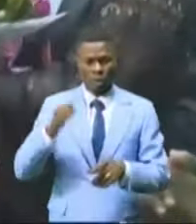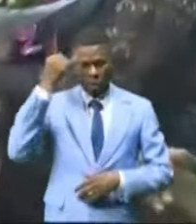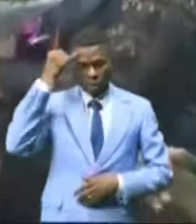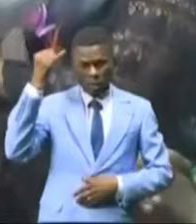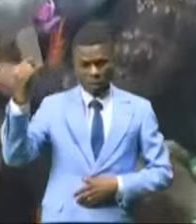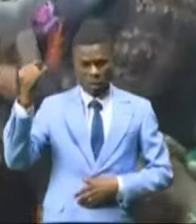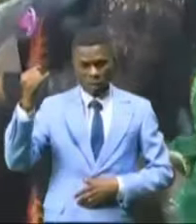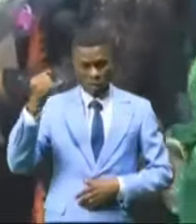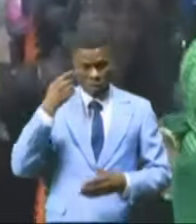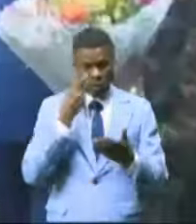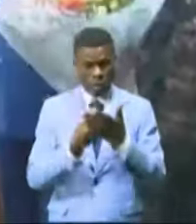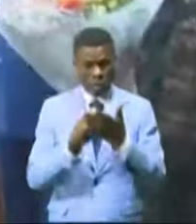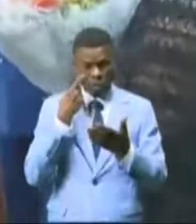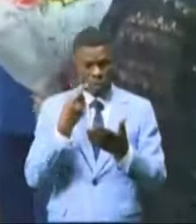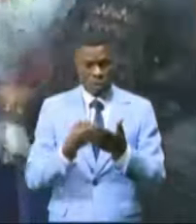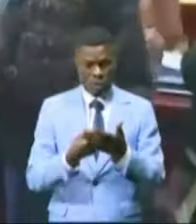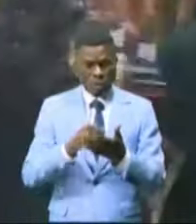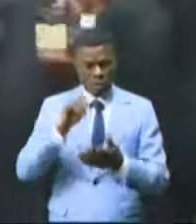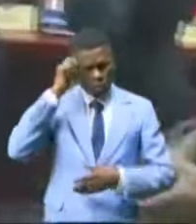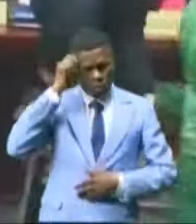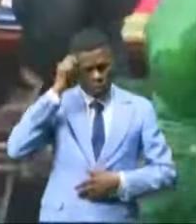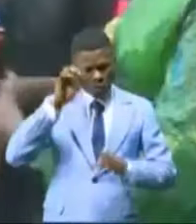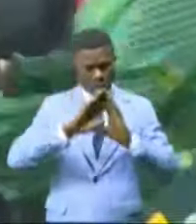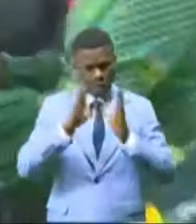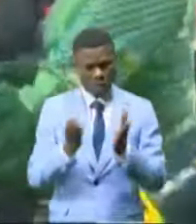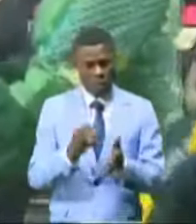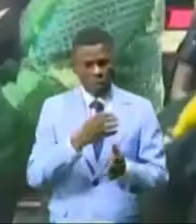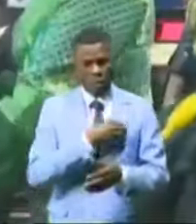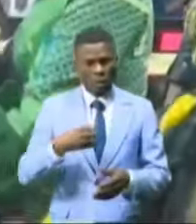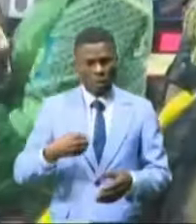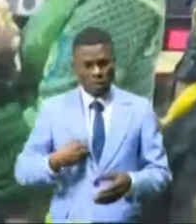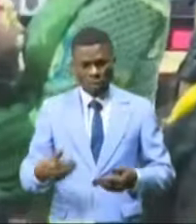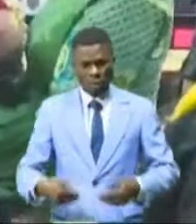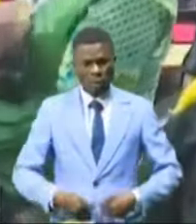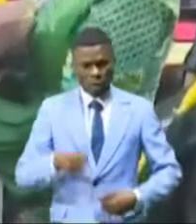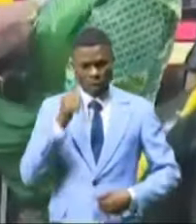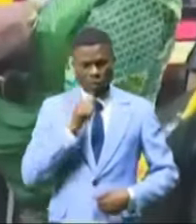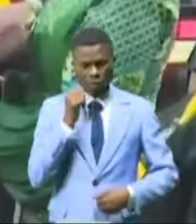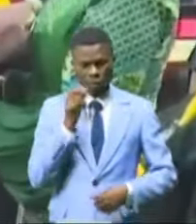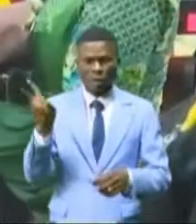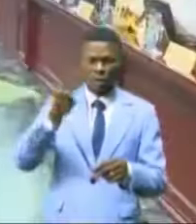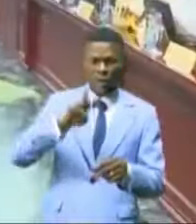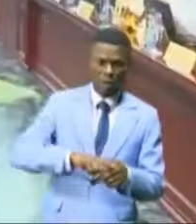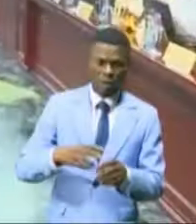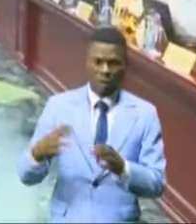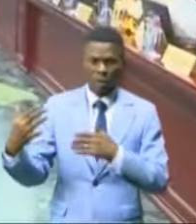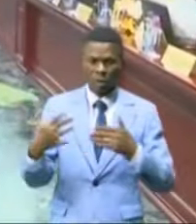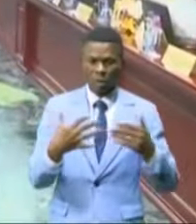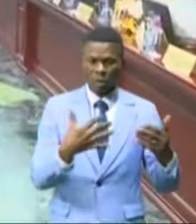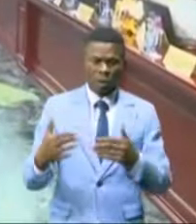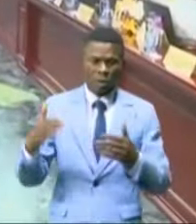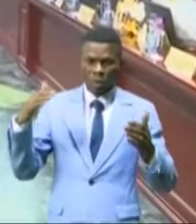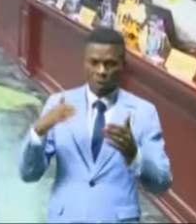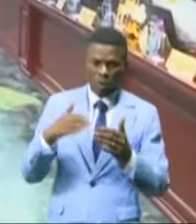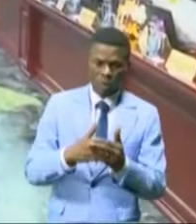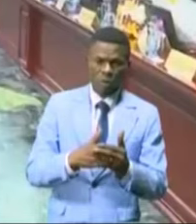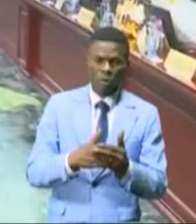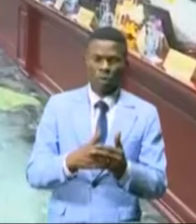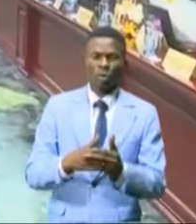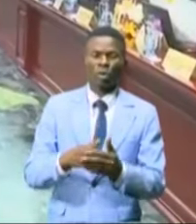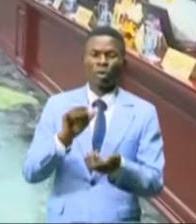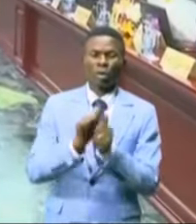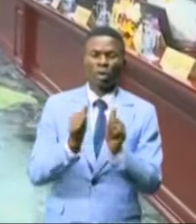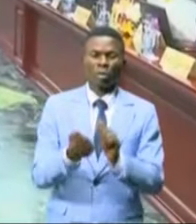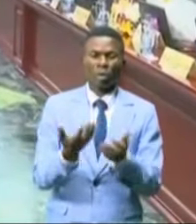été observée en mémoire des femmes, de toutes les femmes, victimes de la guerre et d'autres atrocités qui